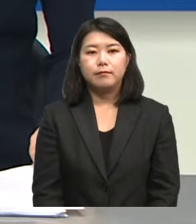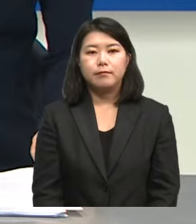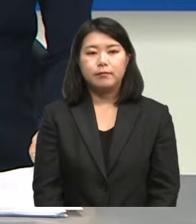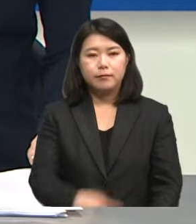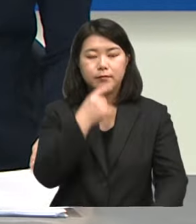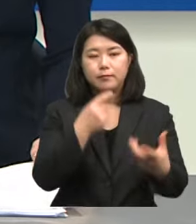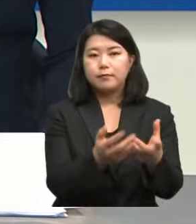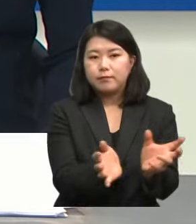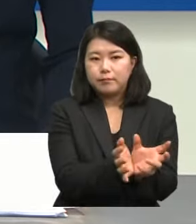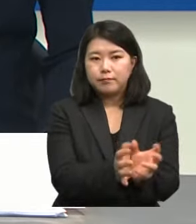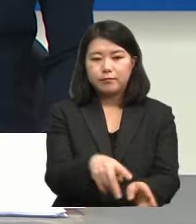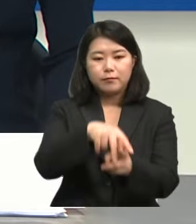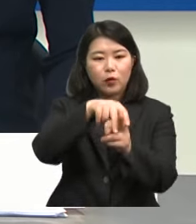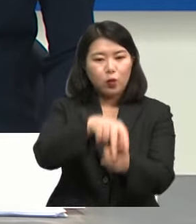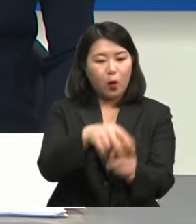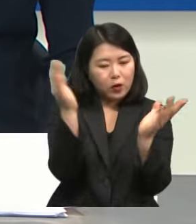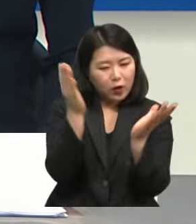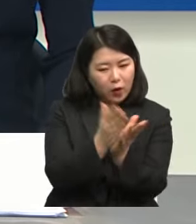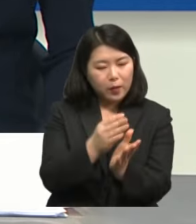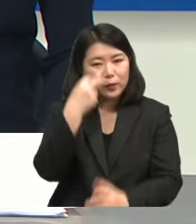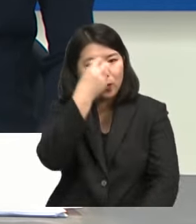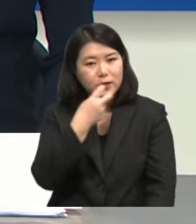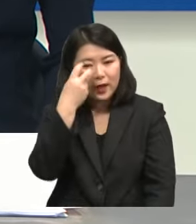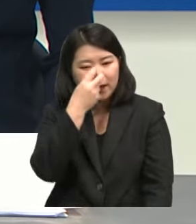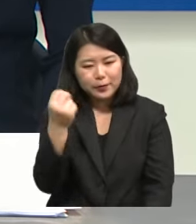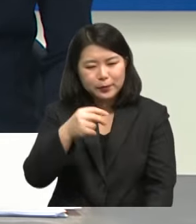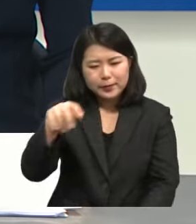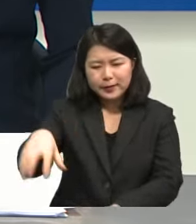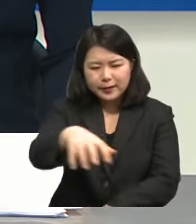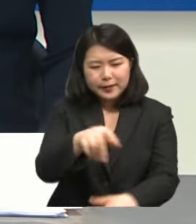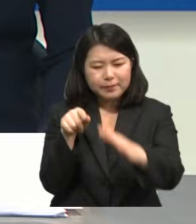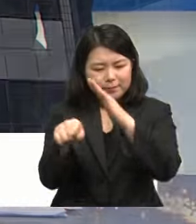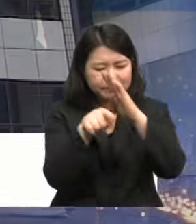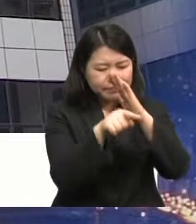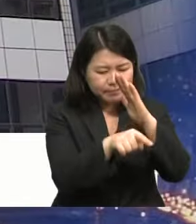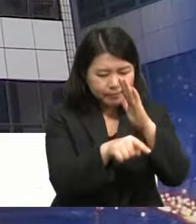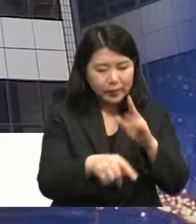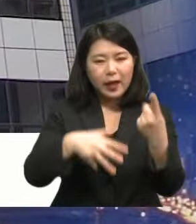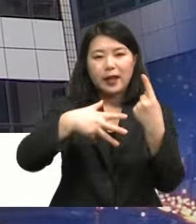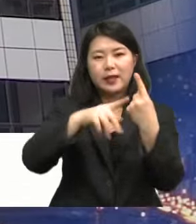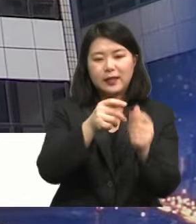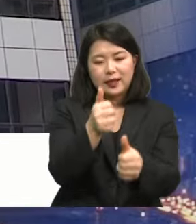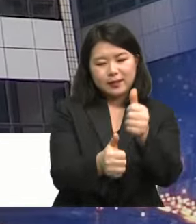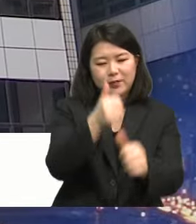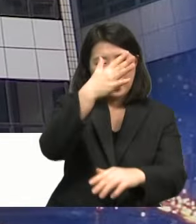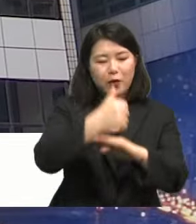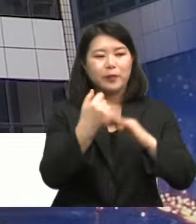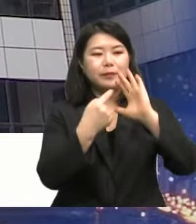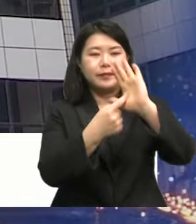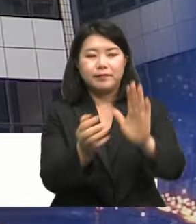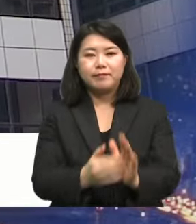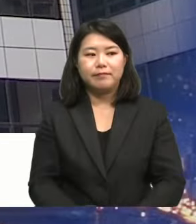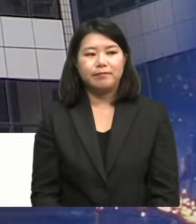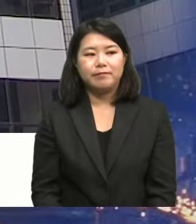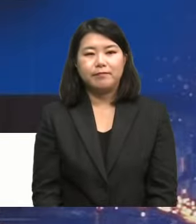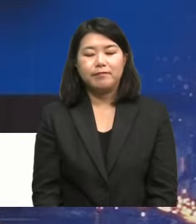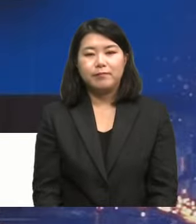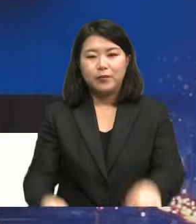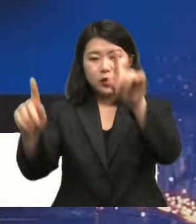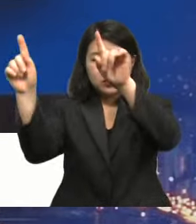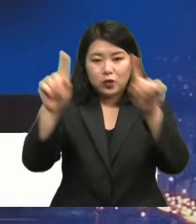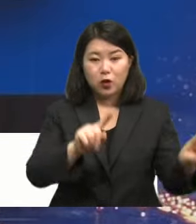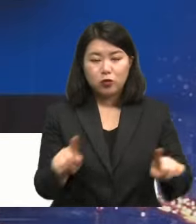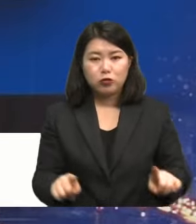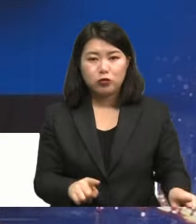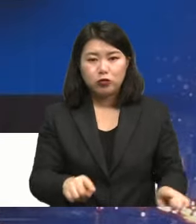더불어민주당이 후보 적합도 여론 조사와 현장 실사를 마치고 1차 공천심사 결과를 발표했습니다 전국적으로